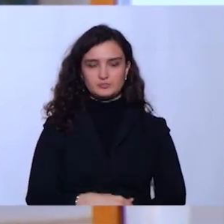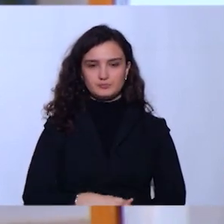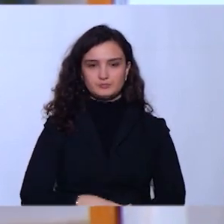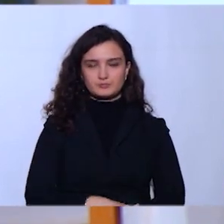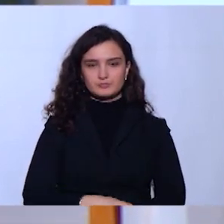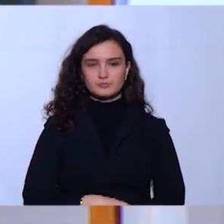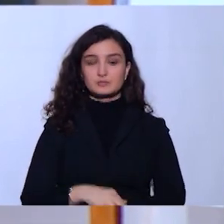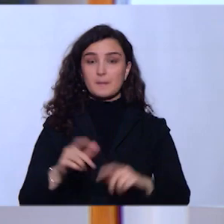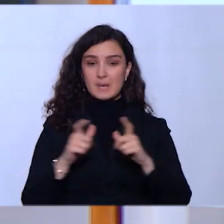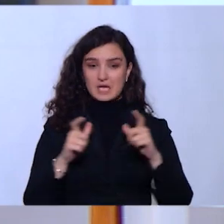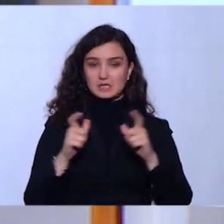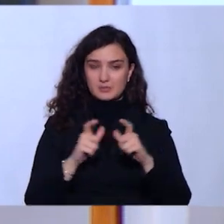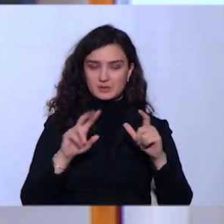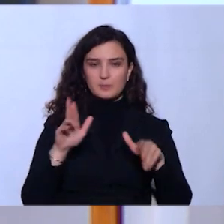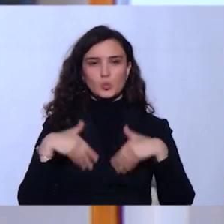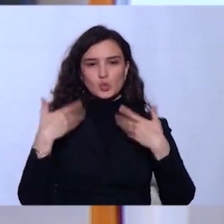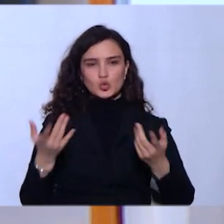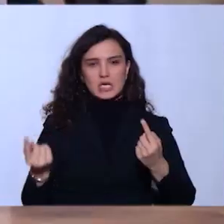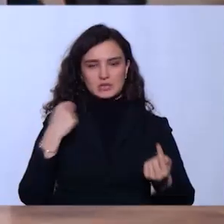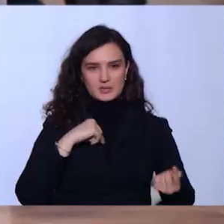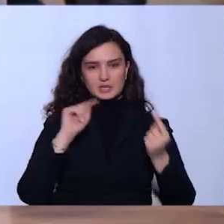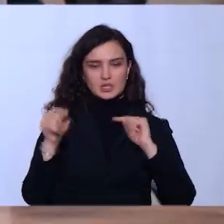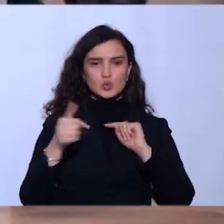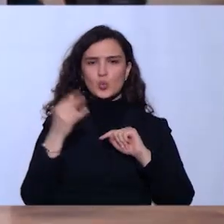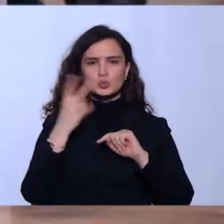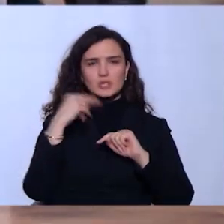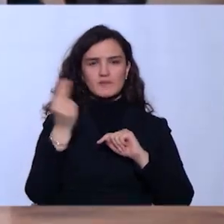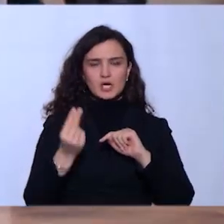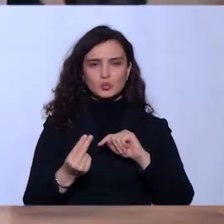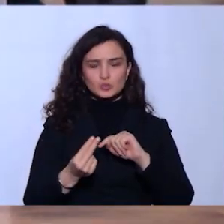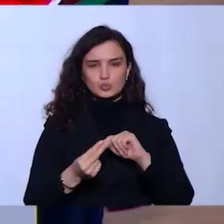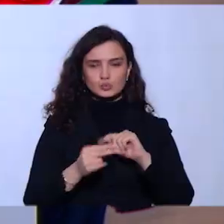ეს ბარათები და მეოლოცოთ ერთმანეთს, მაგრამ როგორ დავხატოთ